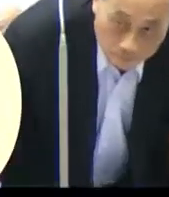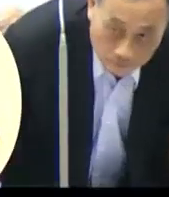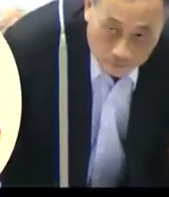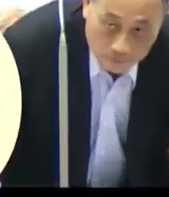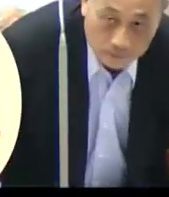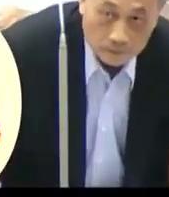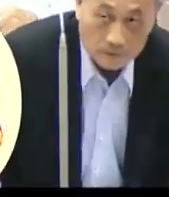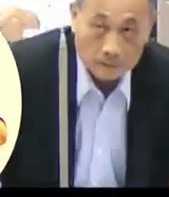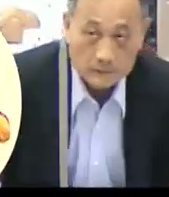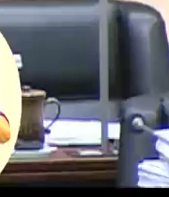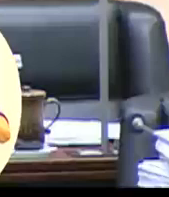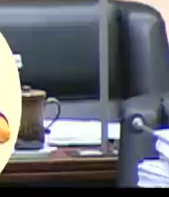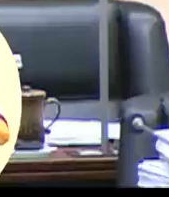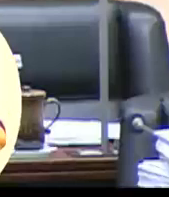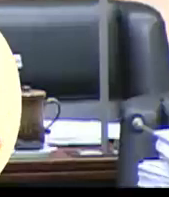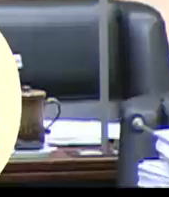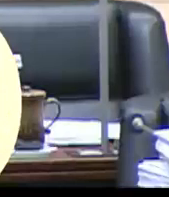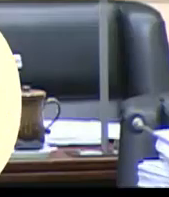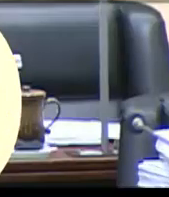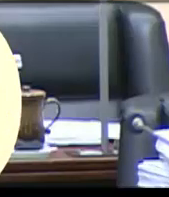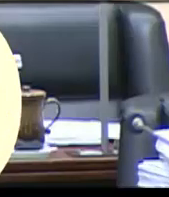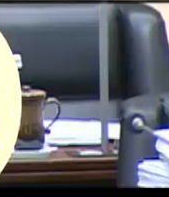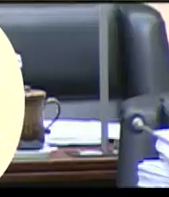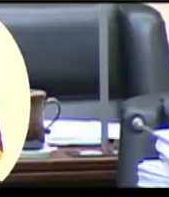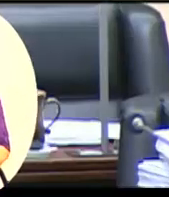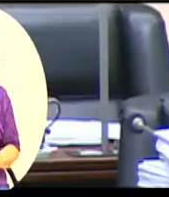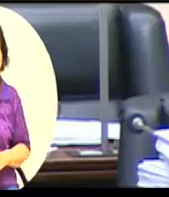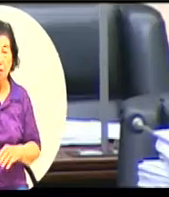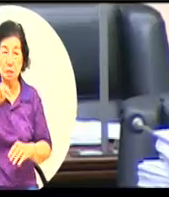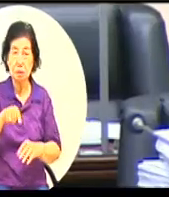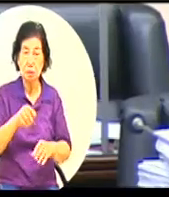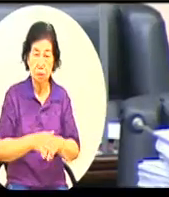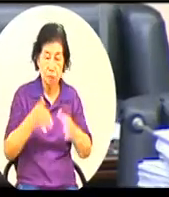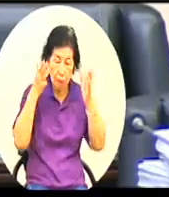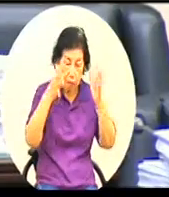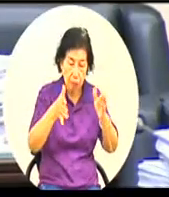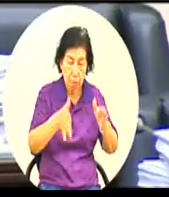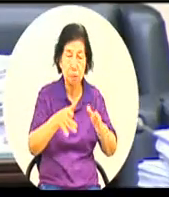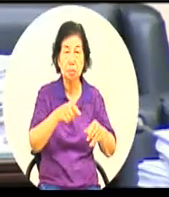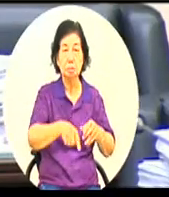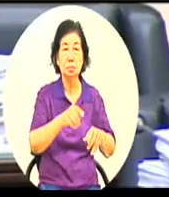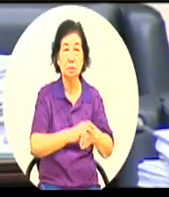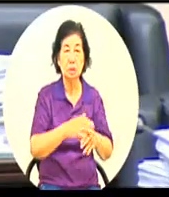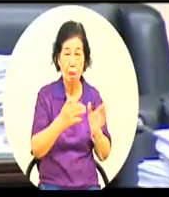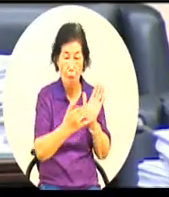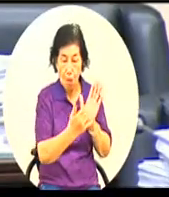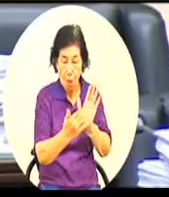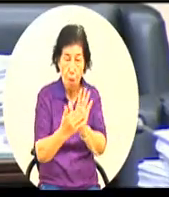官，来用这种蛇龙来对待家己的百姓，